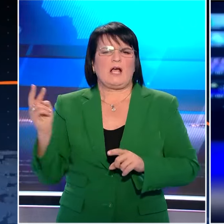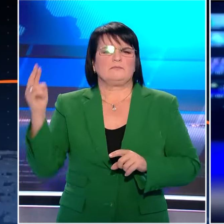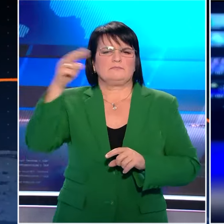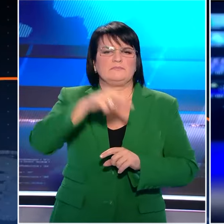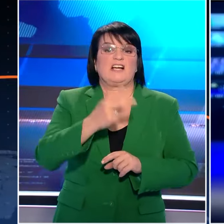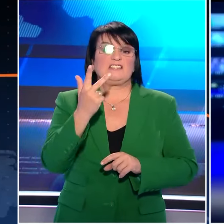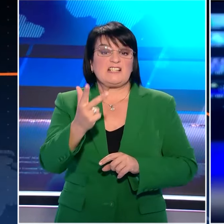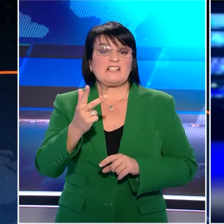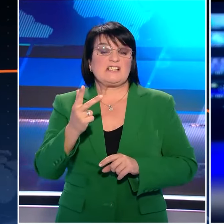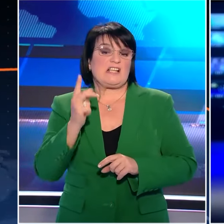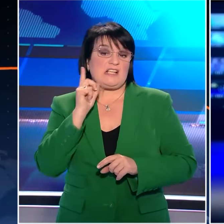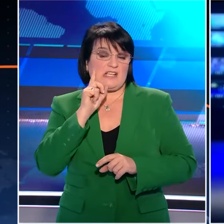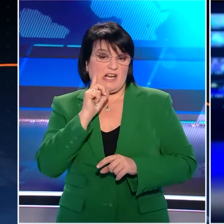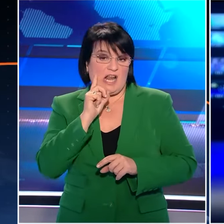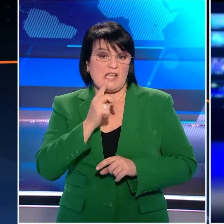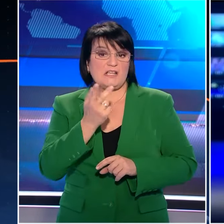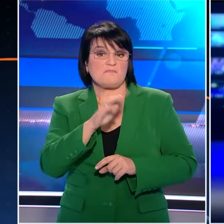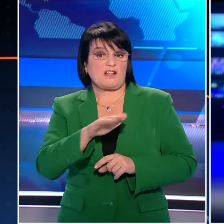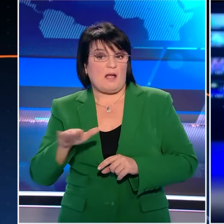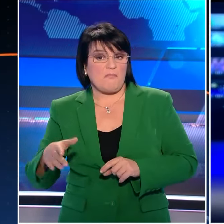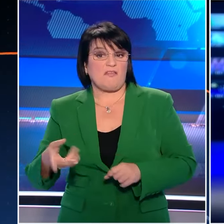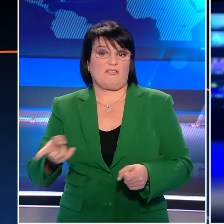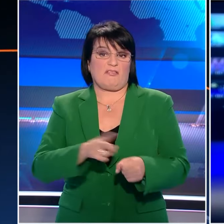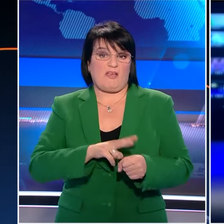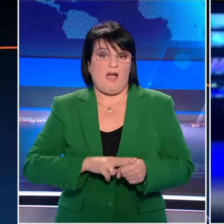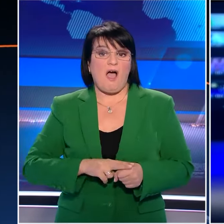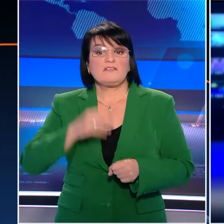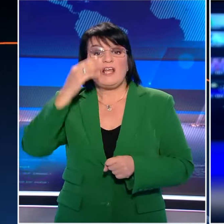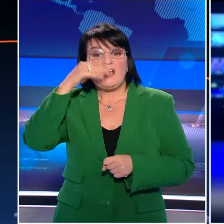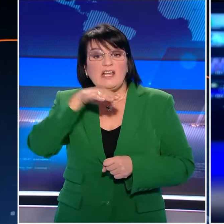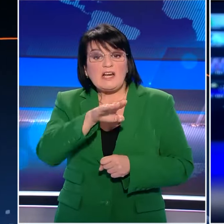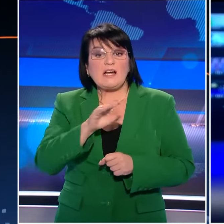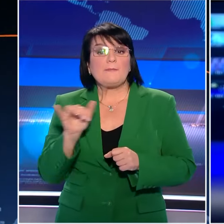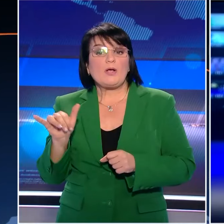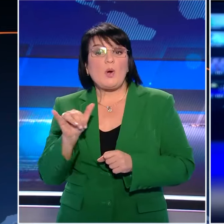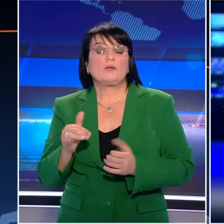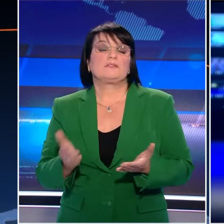هدف قرار گرفت که در این حادثه سه زن و چند کودک تبعی